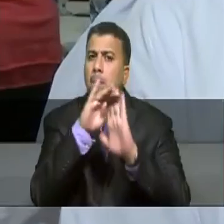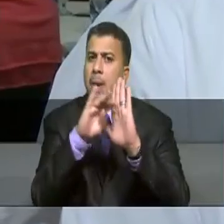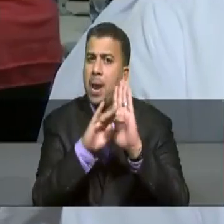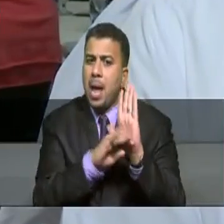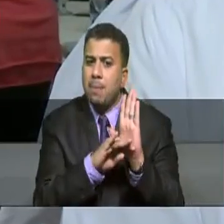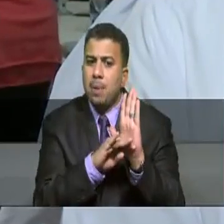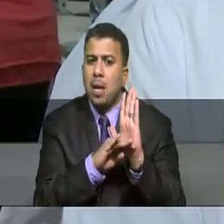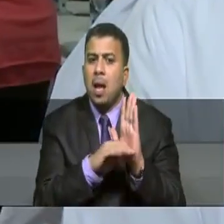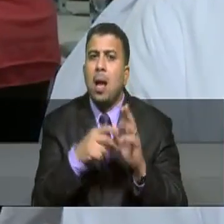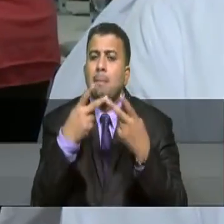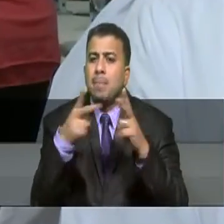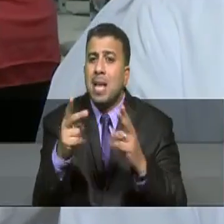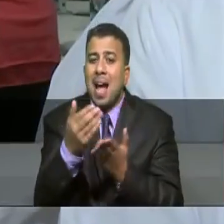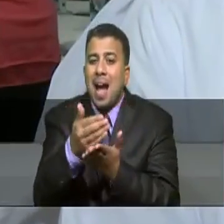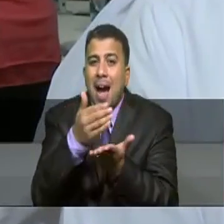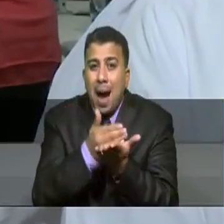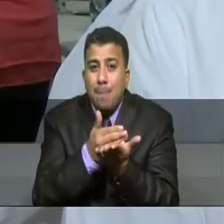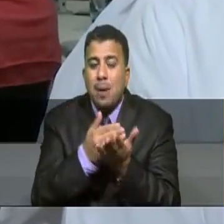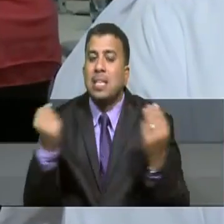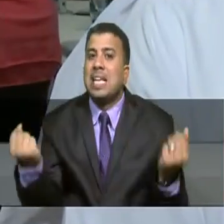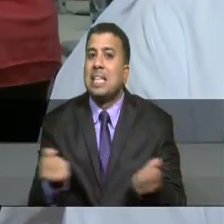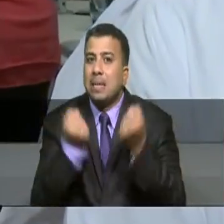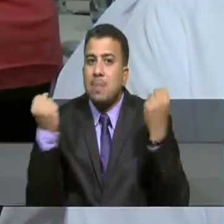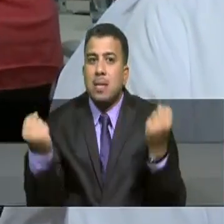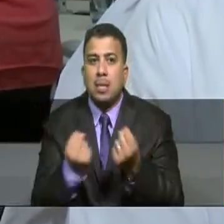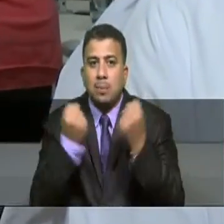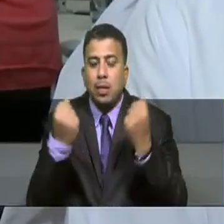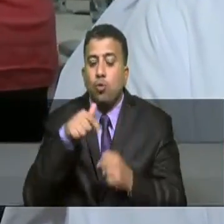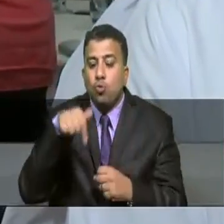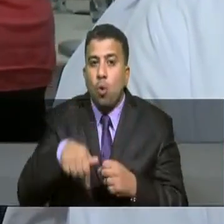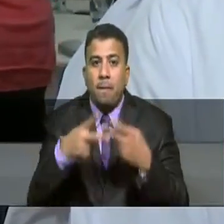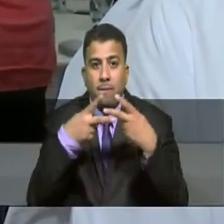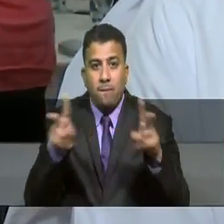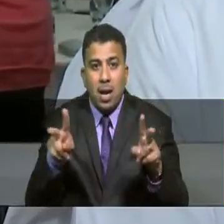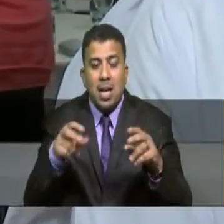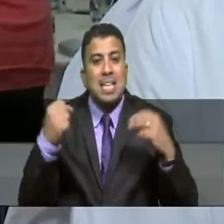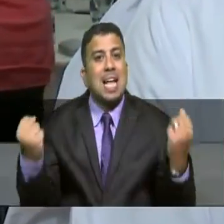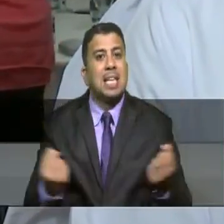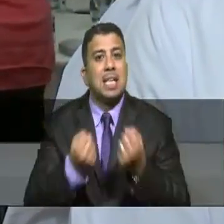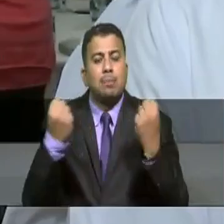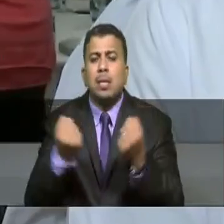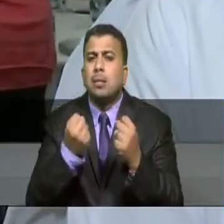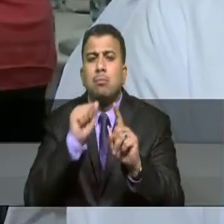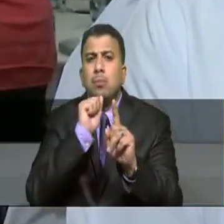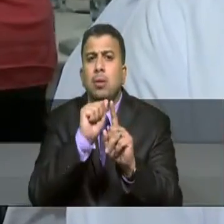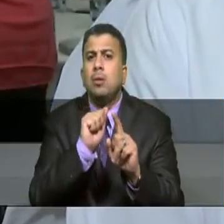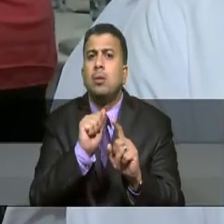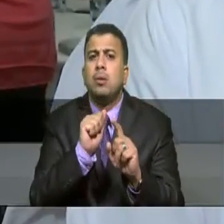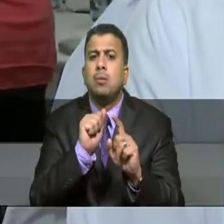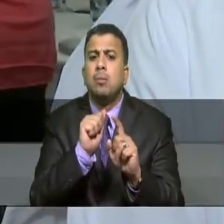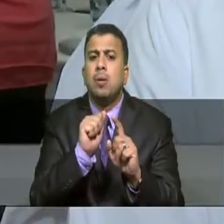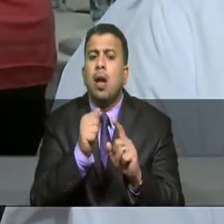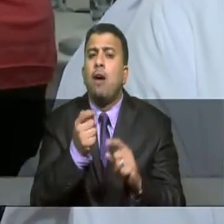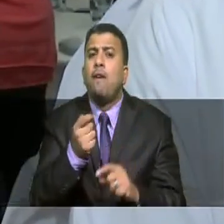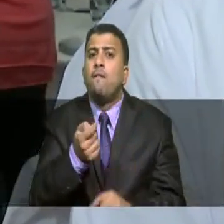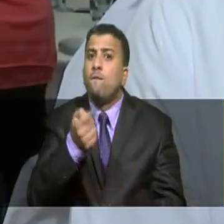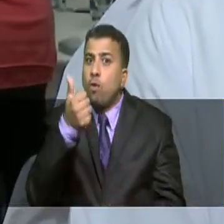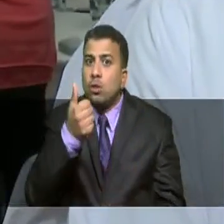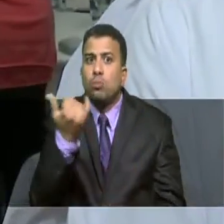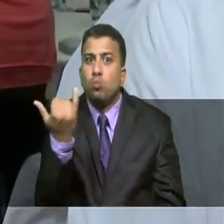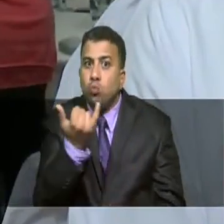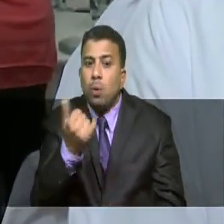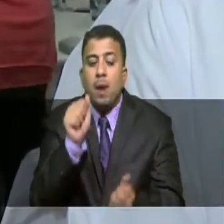من قبل بداية البرنامج بالدورة التدريبية هذه التي تبدأ اليوم. هذه الدورة التدريبية توفر فرصة